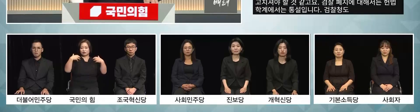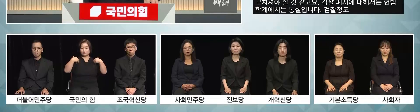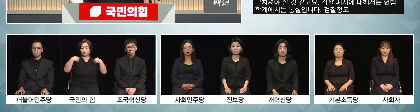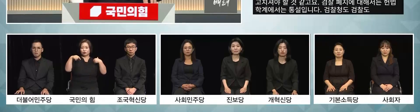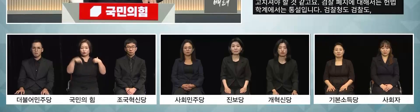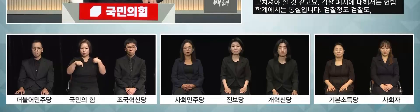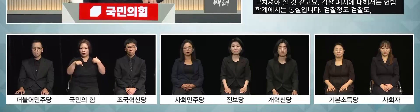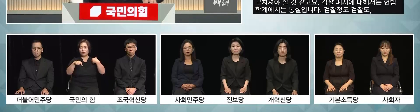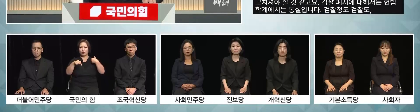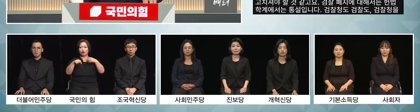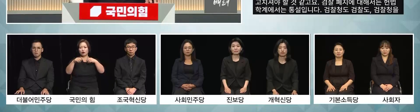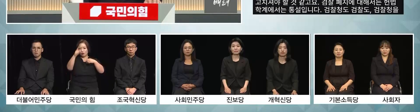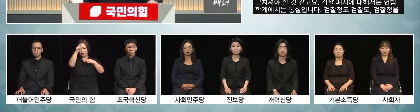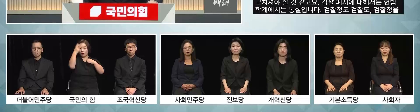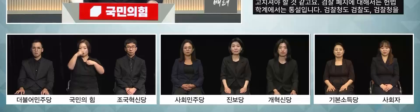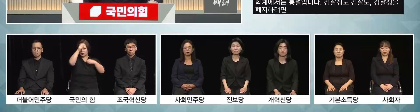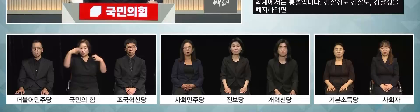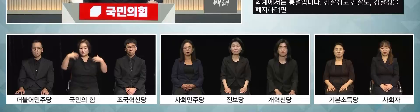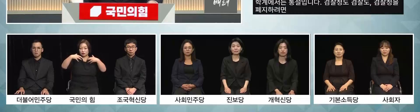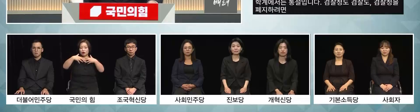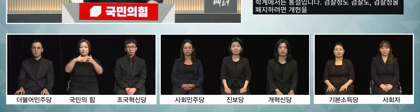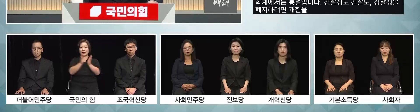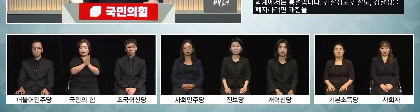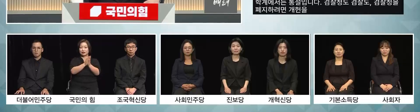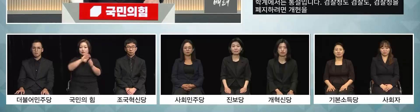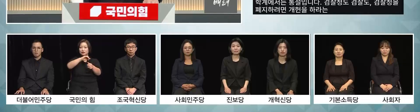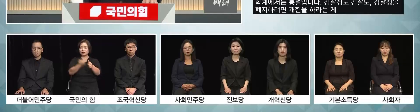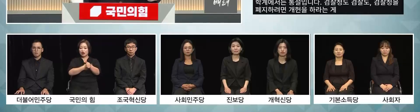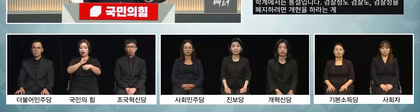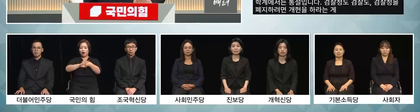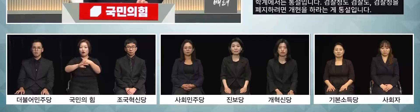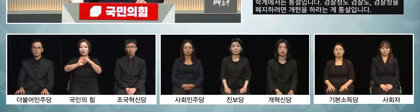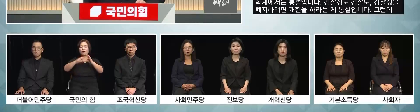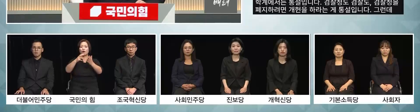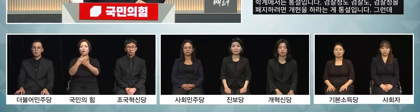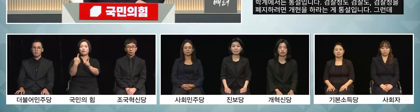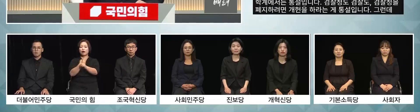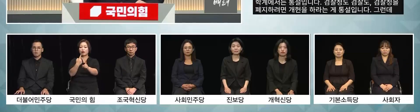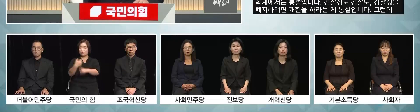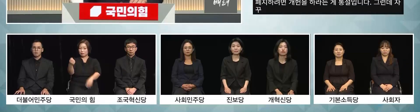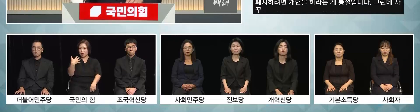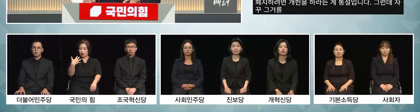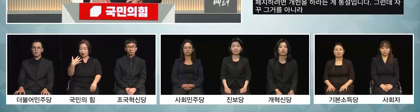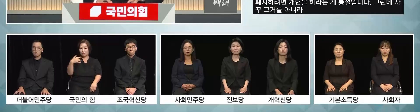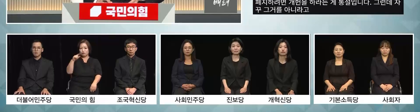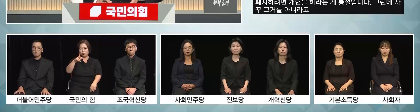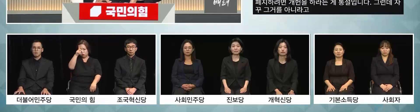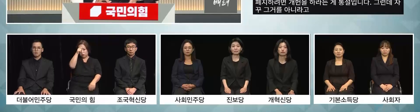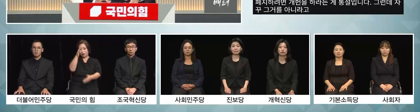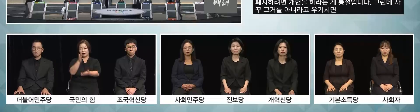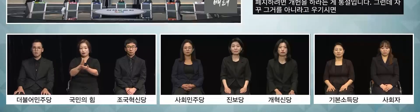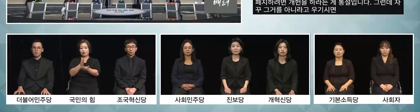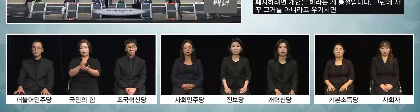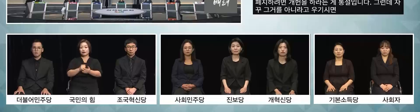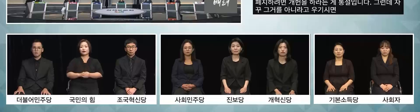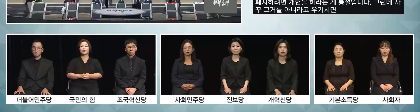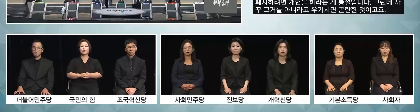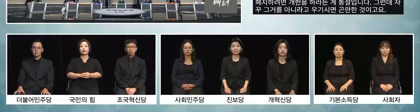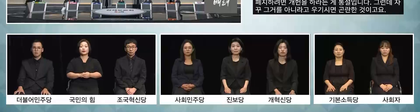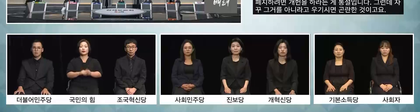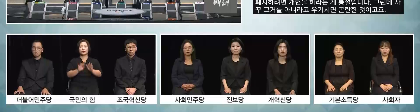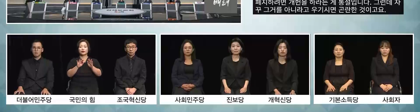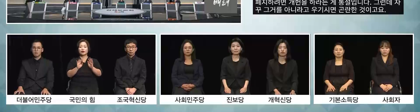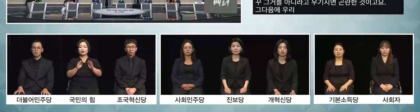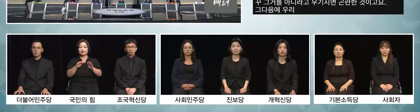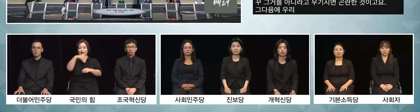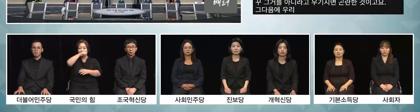검찰청을 폐지하려면 개헌을 해라 하는 게 통설입니다. 근데 자꾸 그걸 아니라고 우기시면 곤란한 것이고요. 그다음에 우리